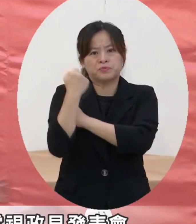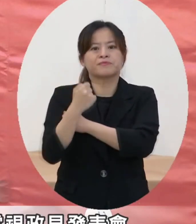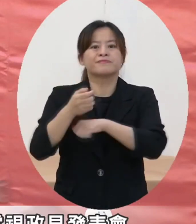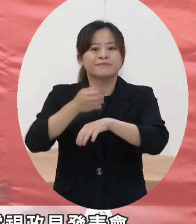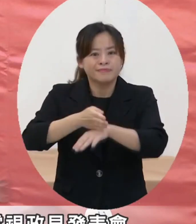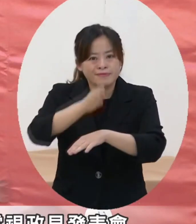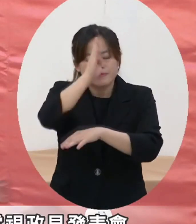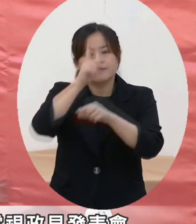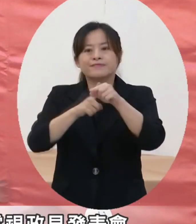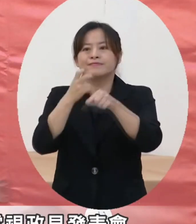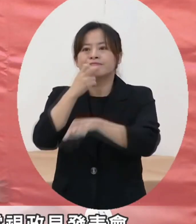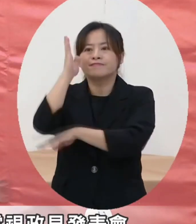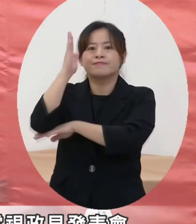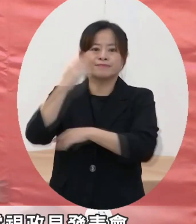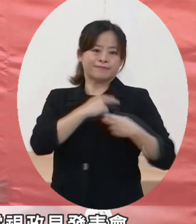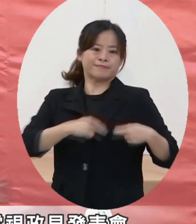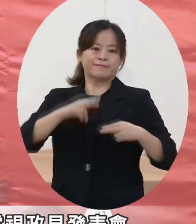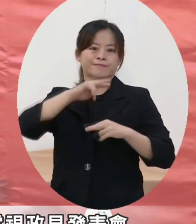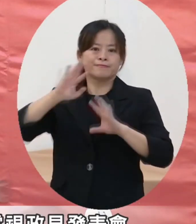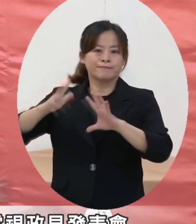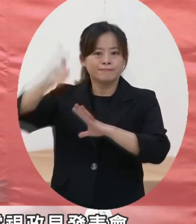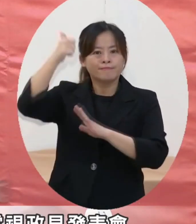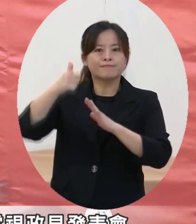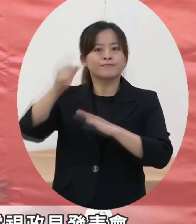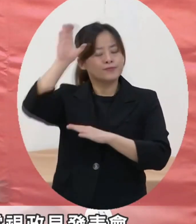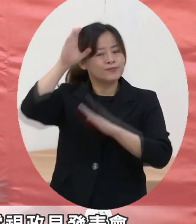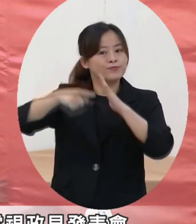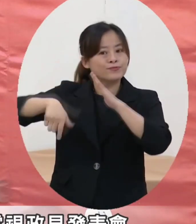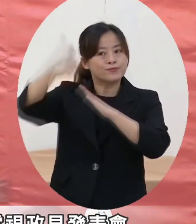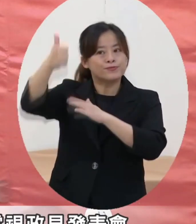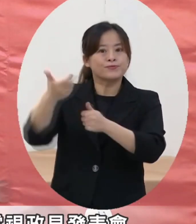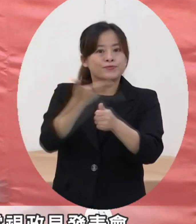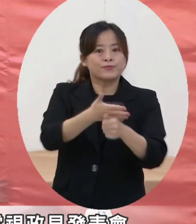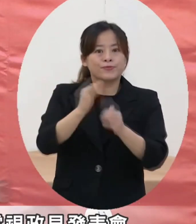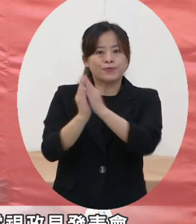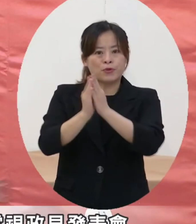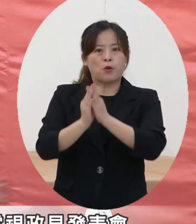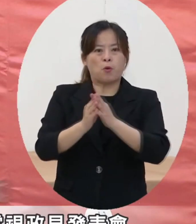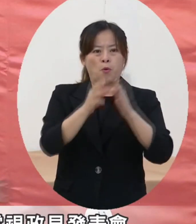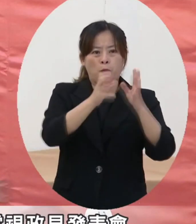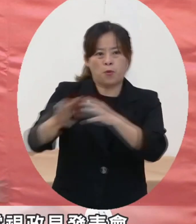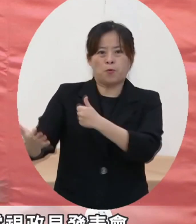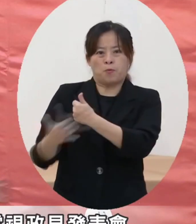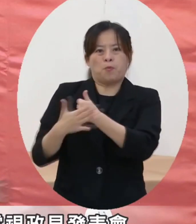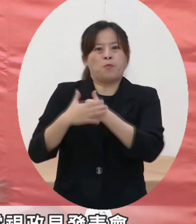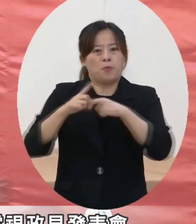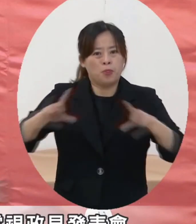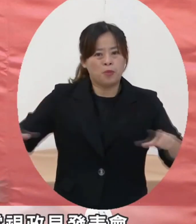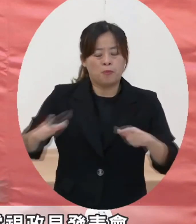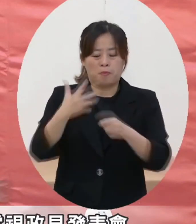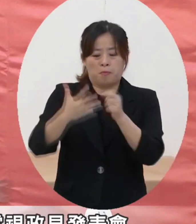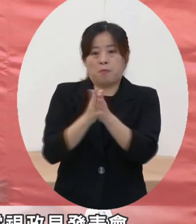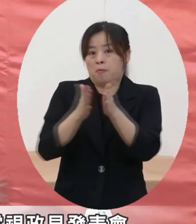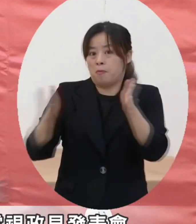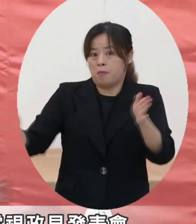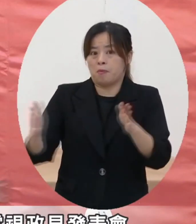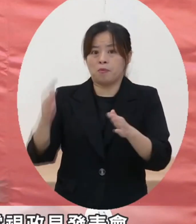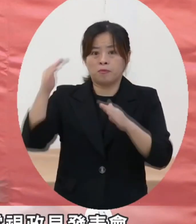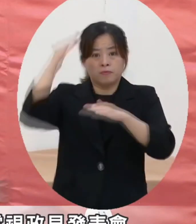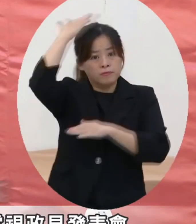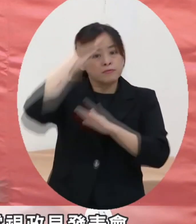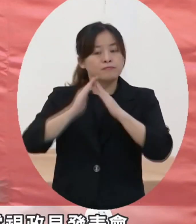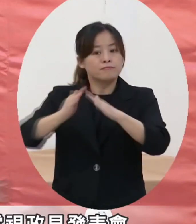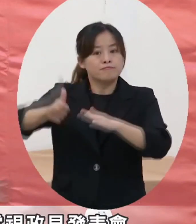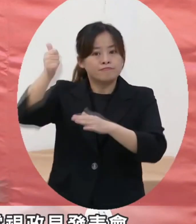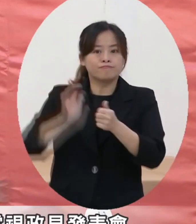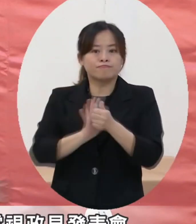感谢中央蔡英文总统、苏贞昌院长给予桃园最多的建设和投资。过去8年来，郑文灿市长